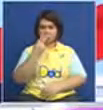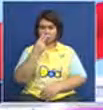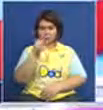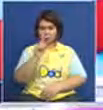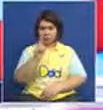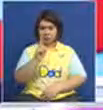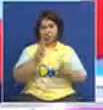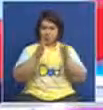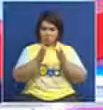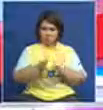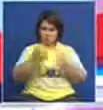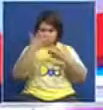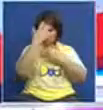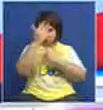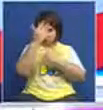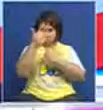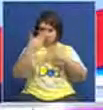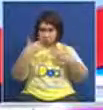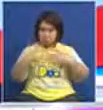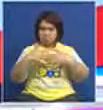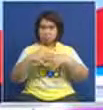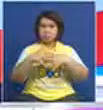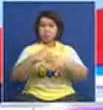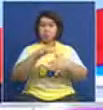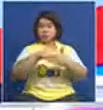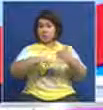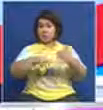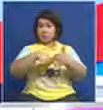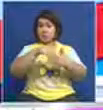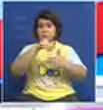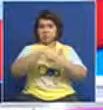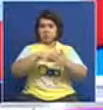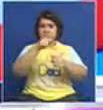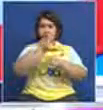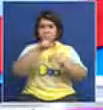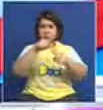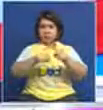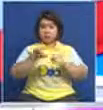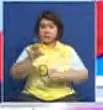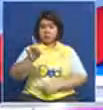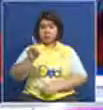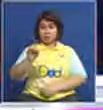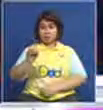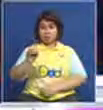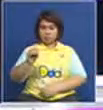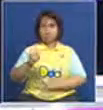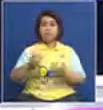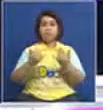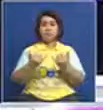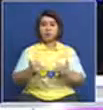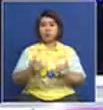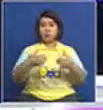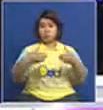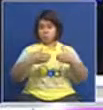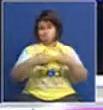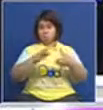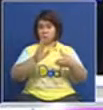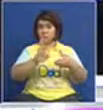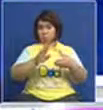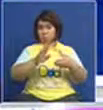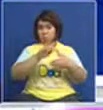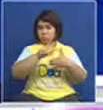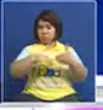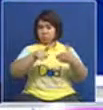านะคะตื่นตัวมากๆออกมาเลือกตั้งมาใช้สิทธิ์กันมากถึง80%ด้วยกันค่ะซึ่งตอนนี้นะคะทางการเมียนมาก็เร่งนับผลการ